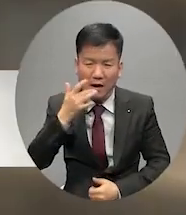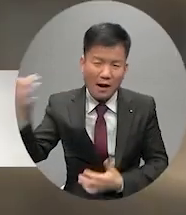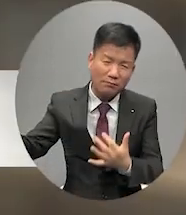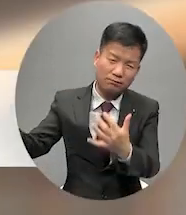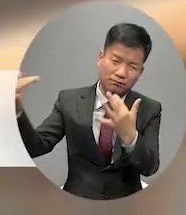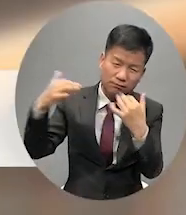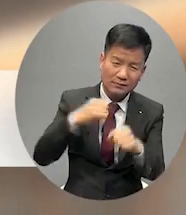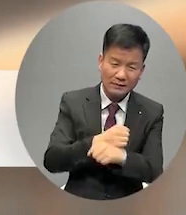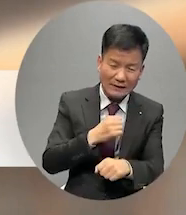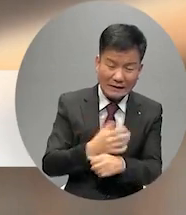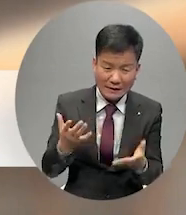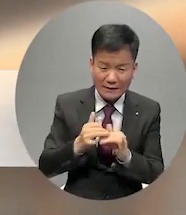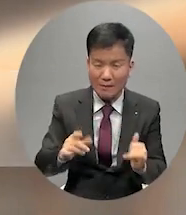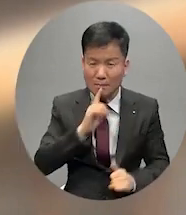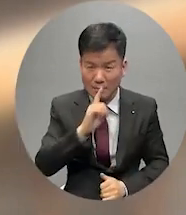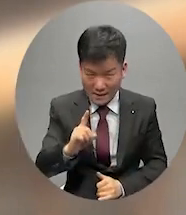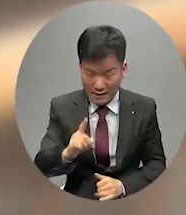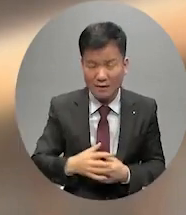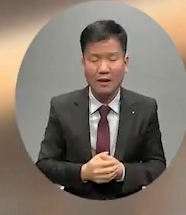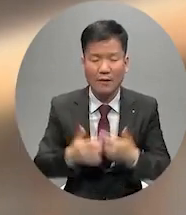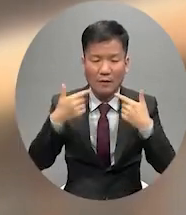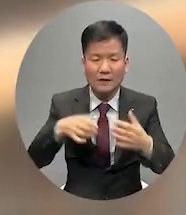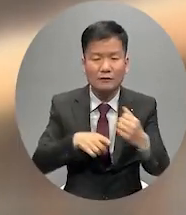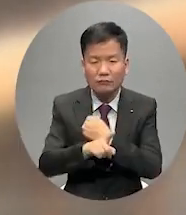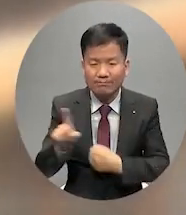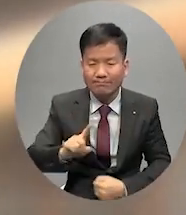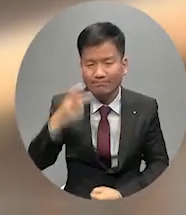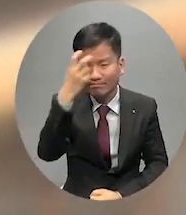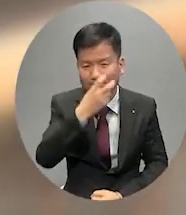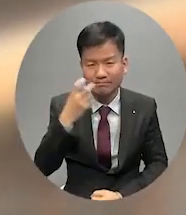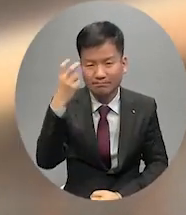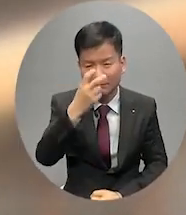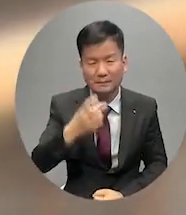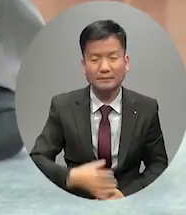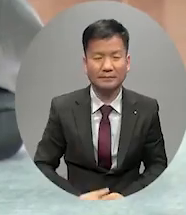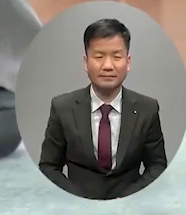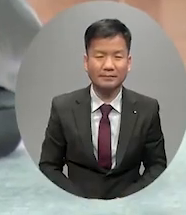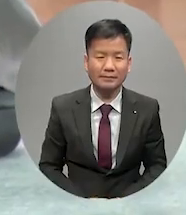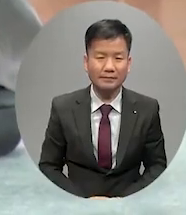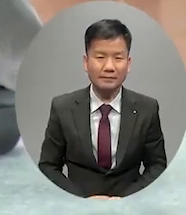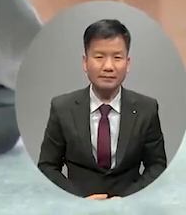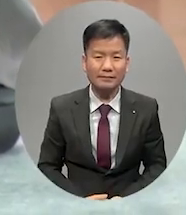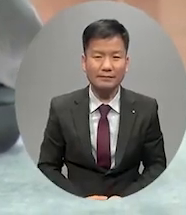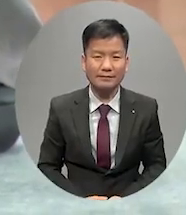공격했다는 작업자들의 말을 토대로 정확한 원인을 조사하고 있습니다 m